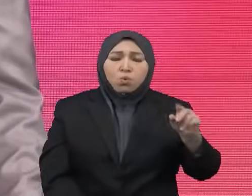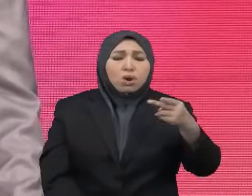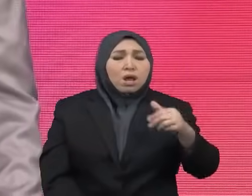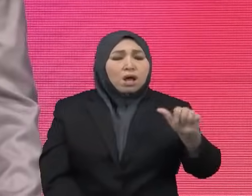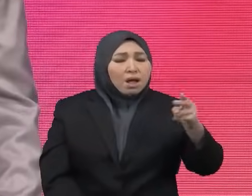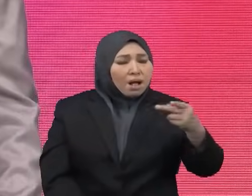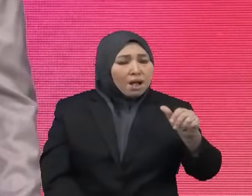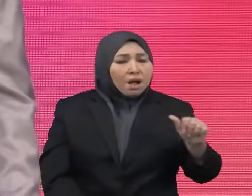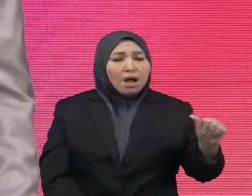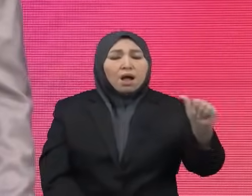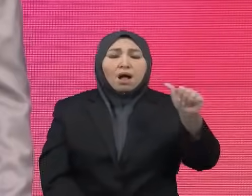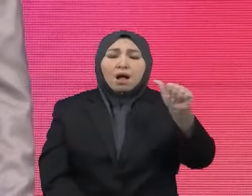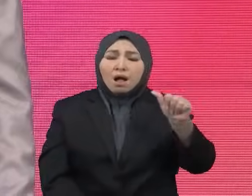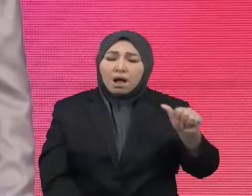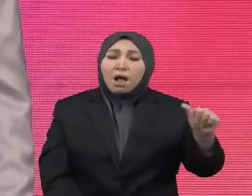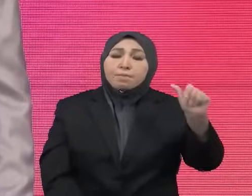nadkhulaha